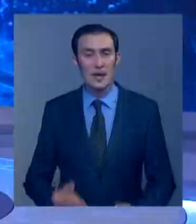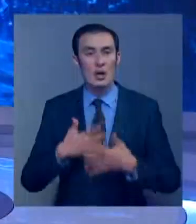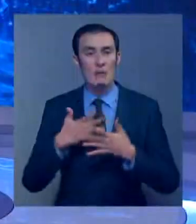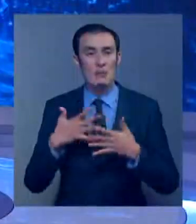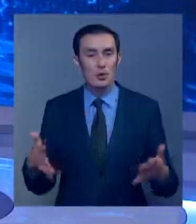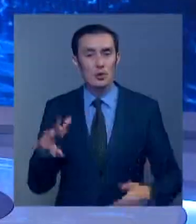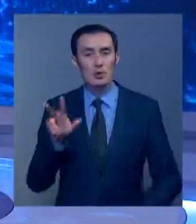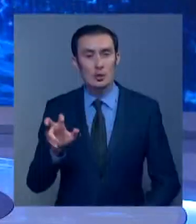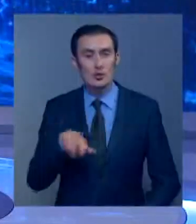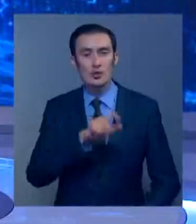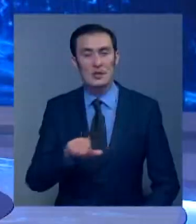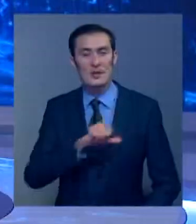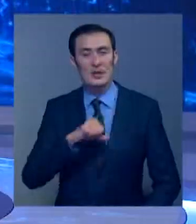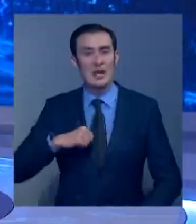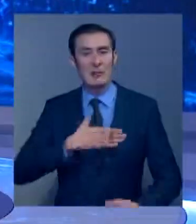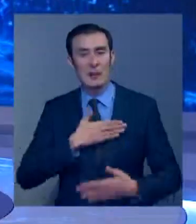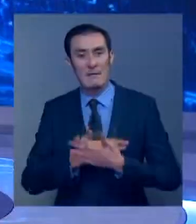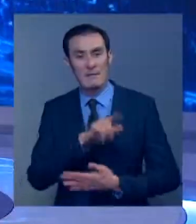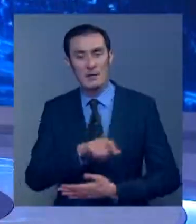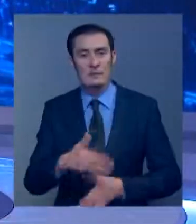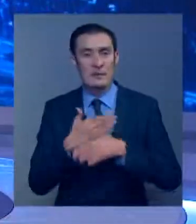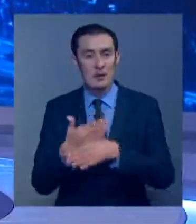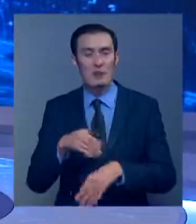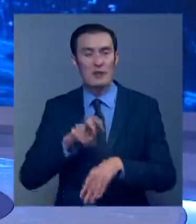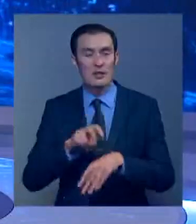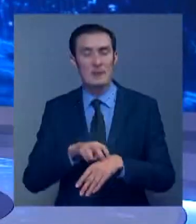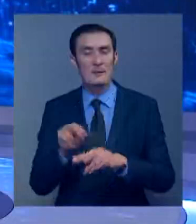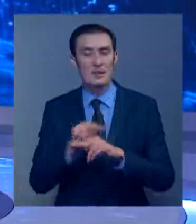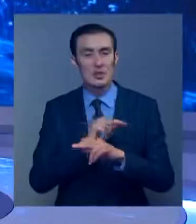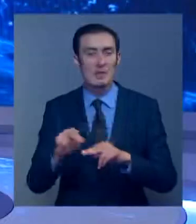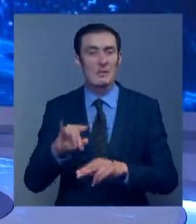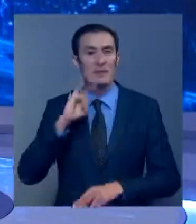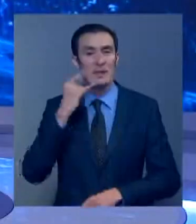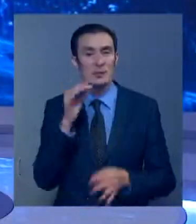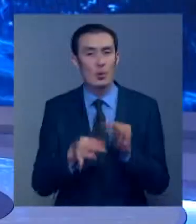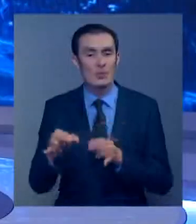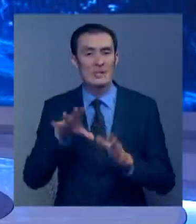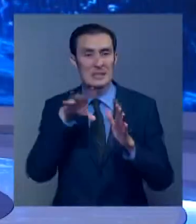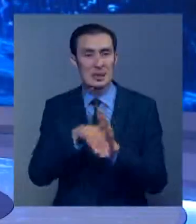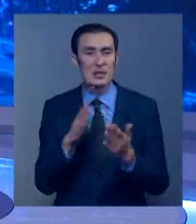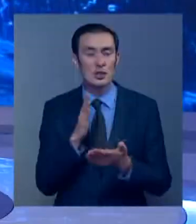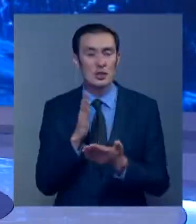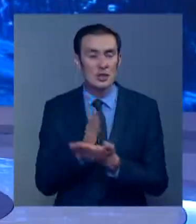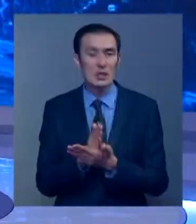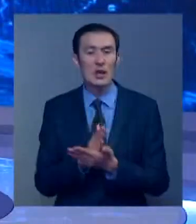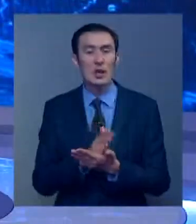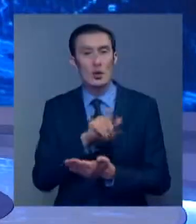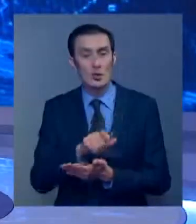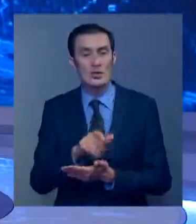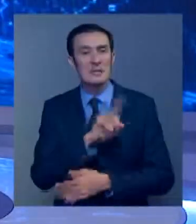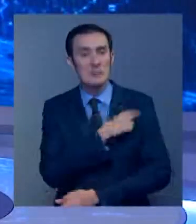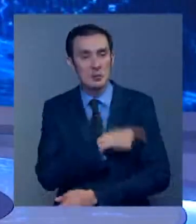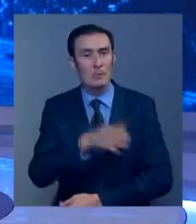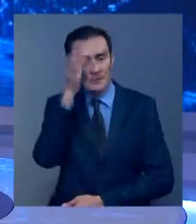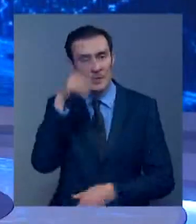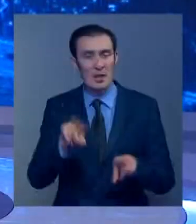Больше 300 добровольцев в эти дни помогают медикам в борьбе с коронавирусом в Павлодарской области. Среди них не только люди, имеющие